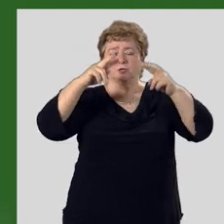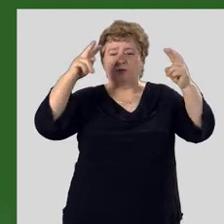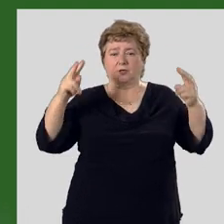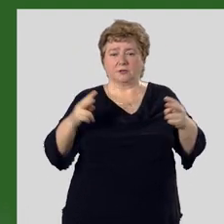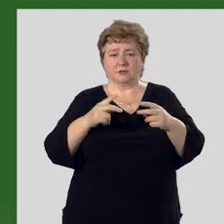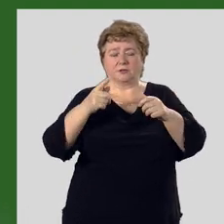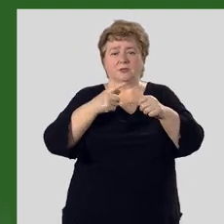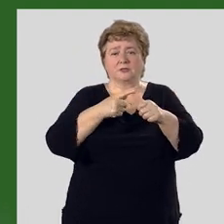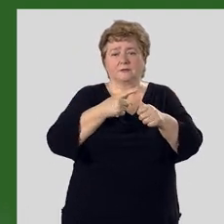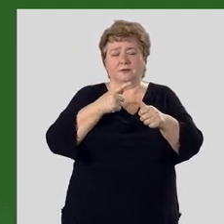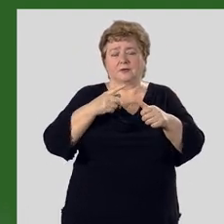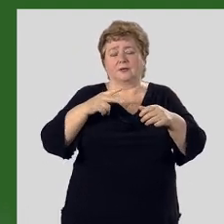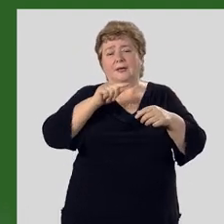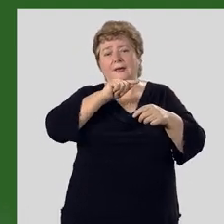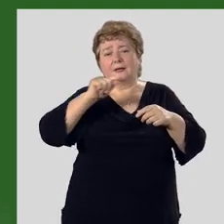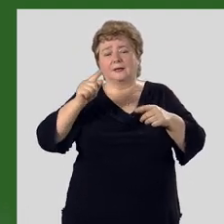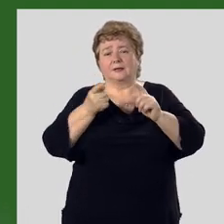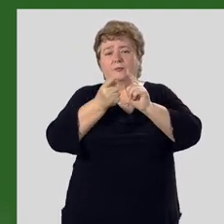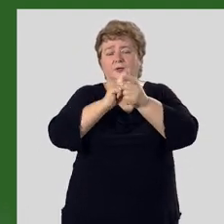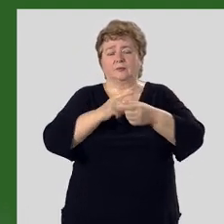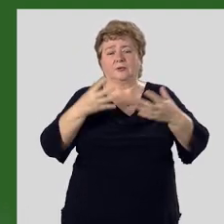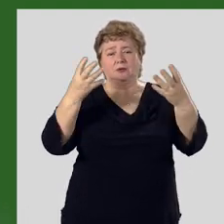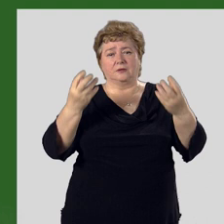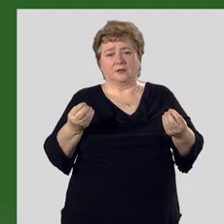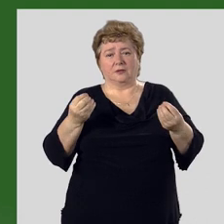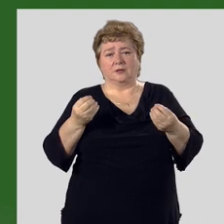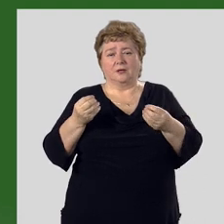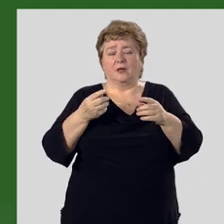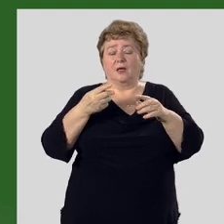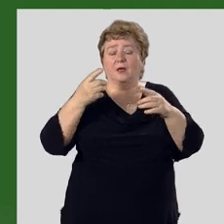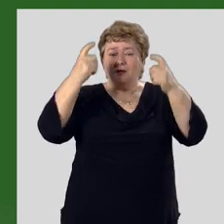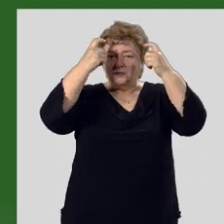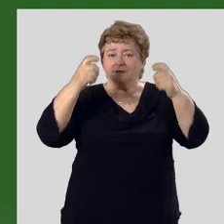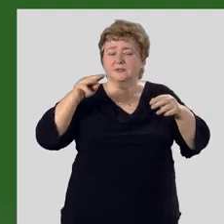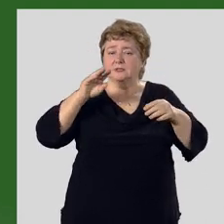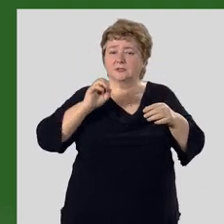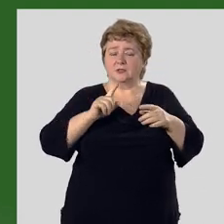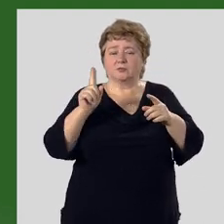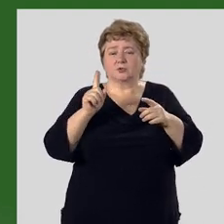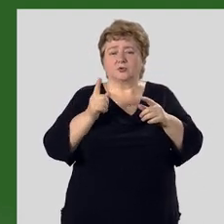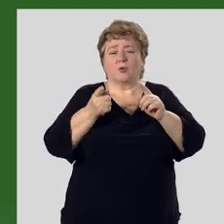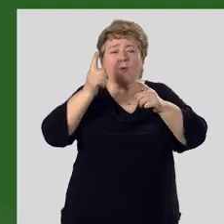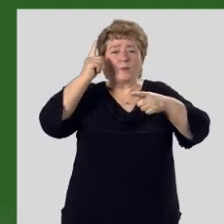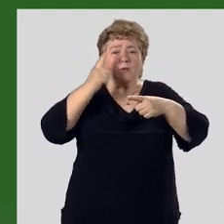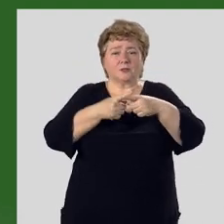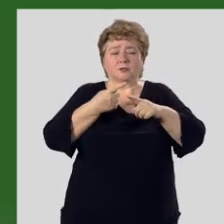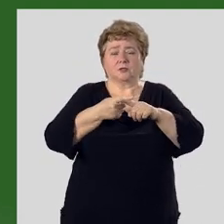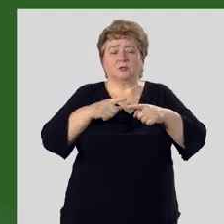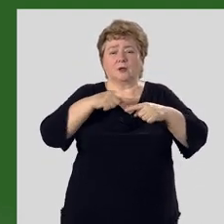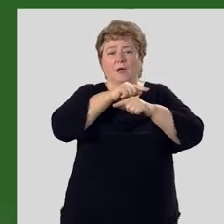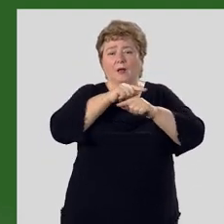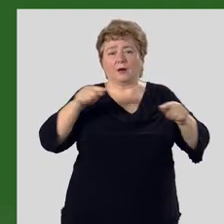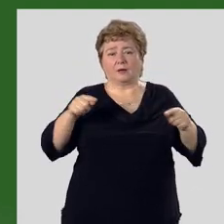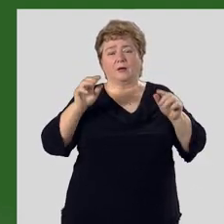меридианы, называют линией перемены дат. Она примечательна тем, что при пересечении этой